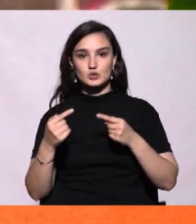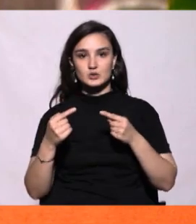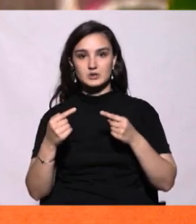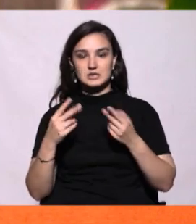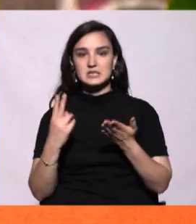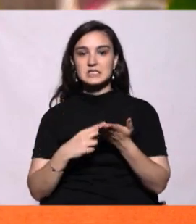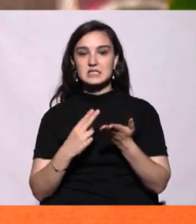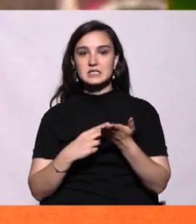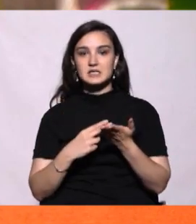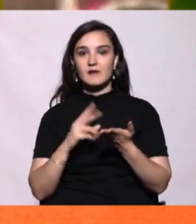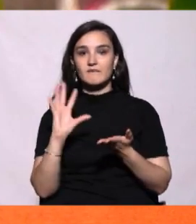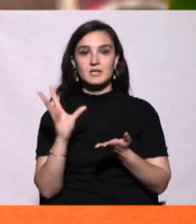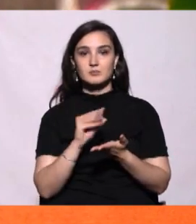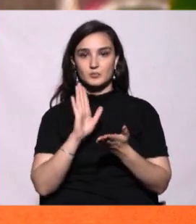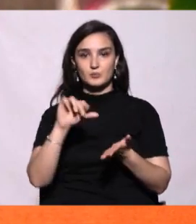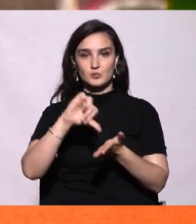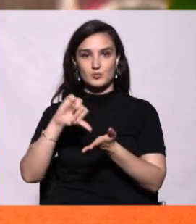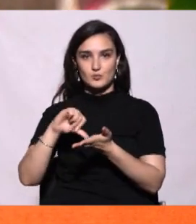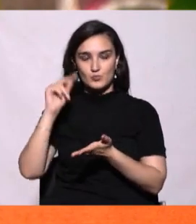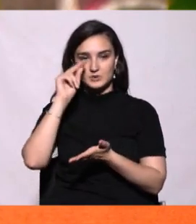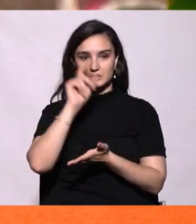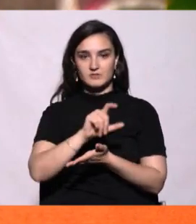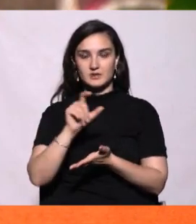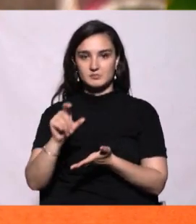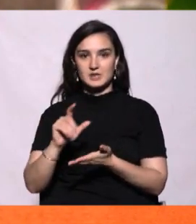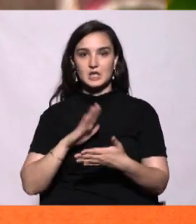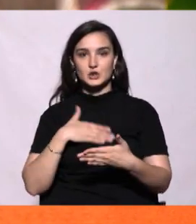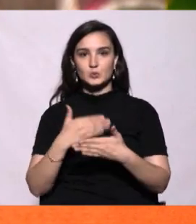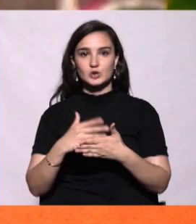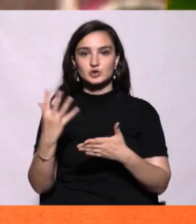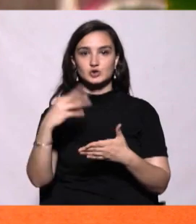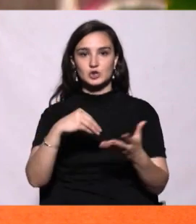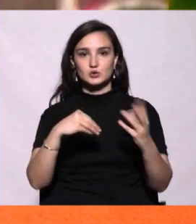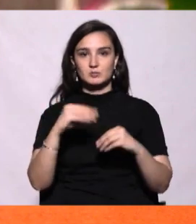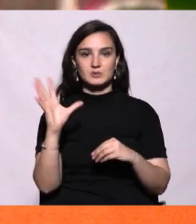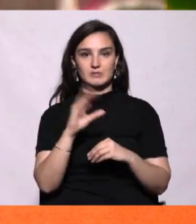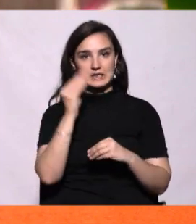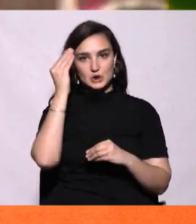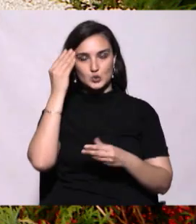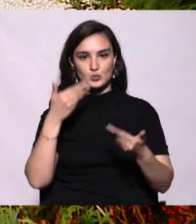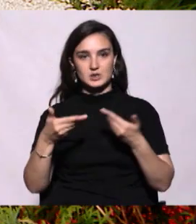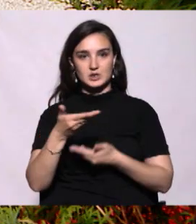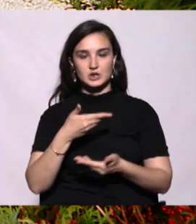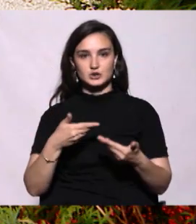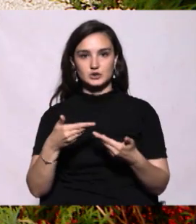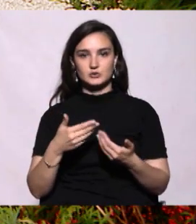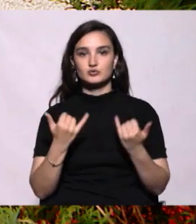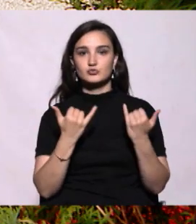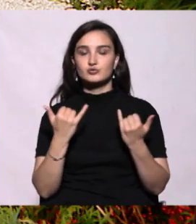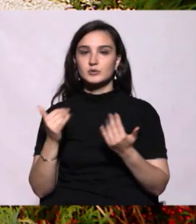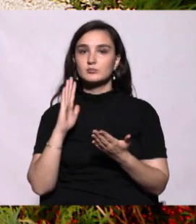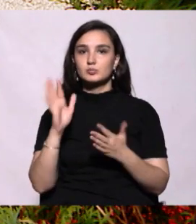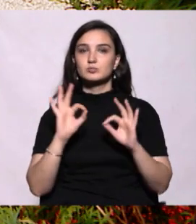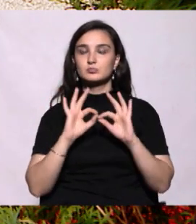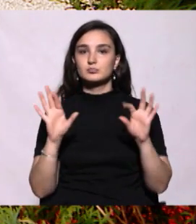კლუბის ყველა სესიაზე გვეყოლებიან მოსწავლეები, რომლებიც აქტიურად ჩაერთვებიან ყველა დისკუსიაში. Now today we're talking